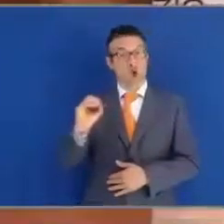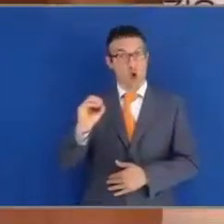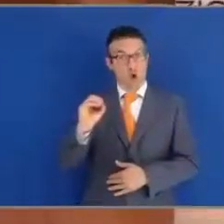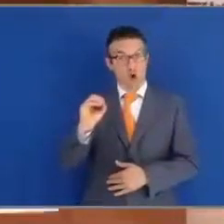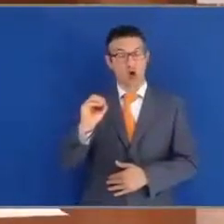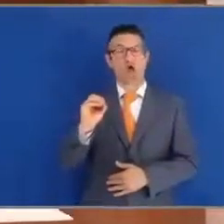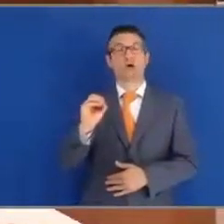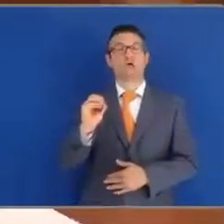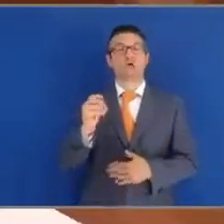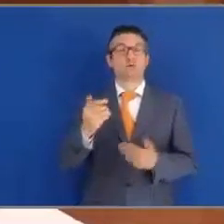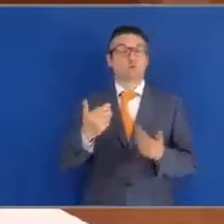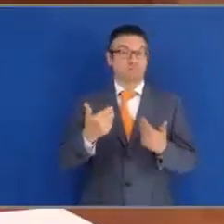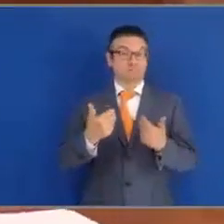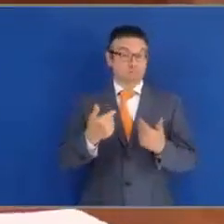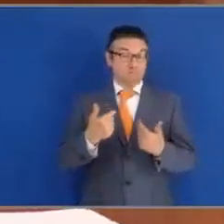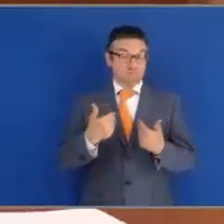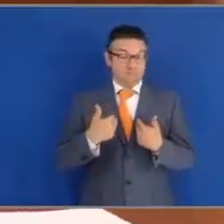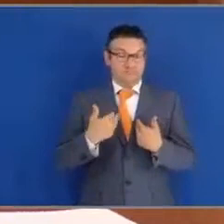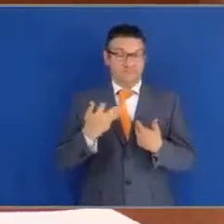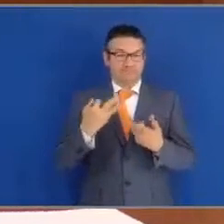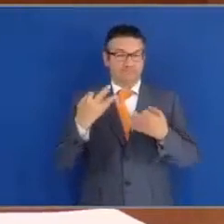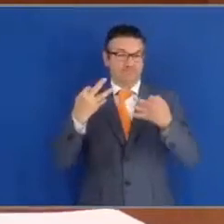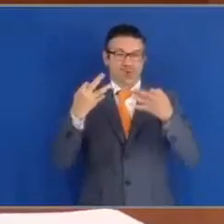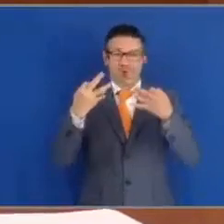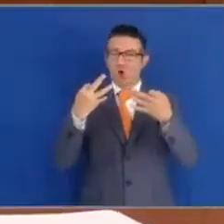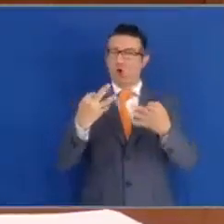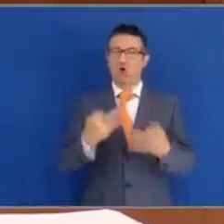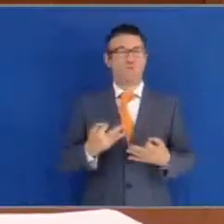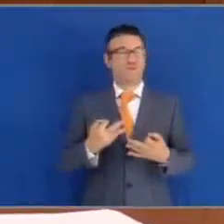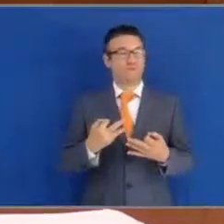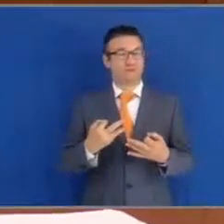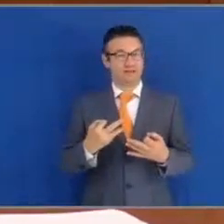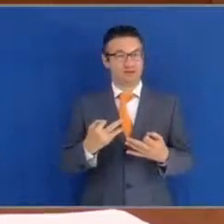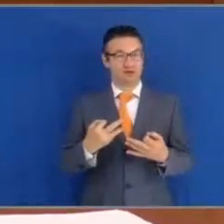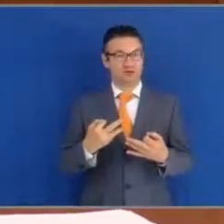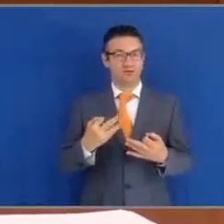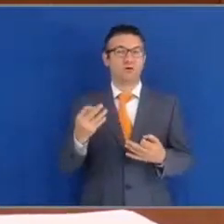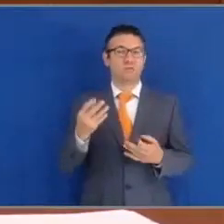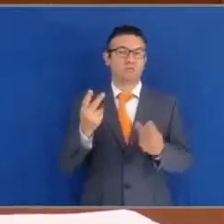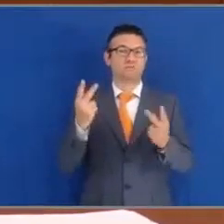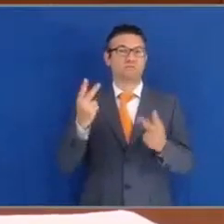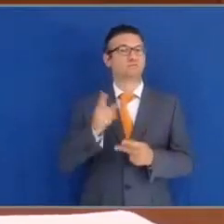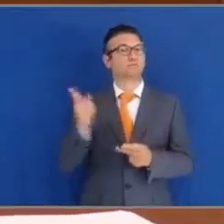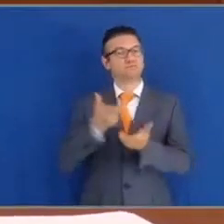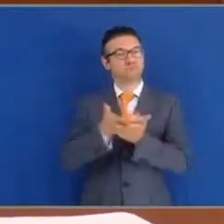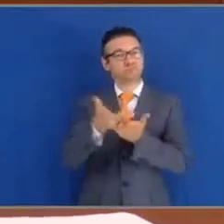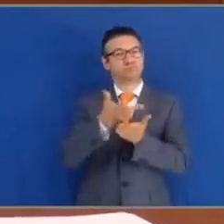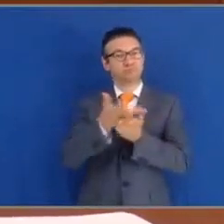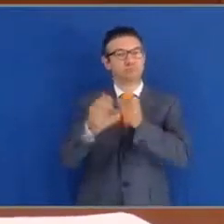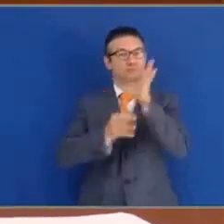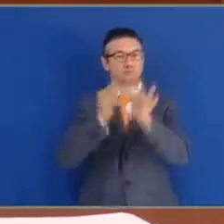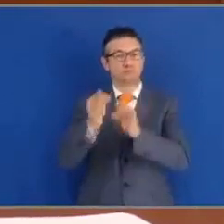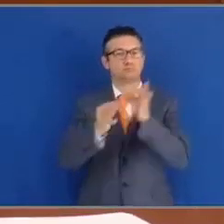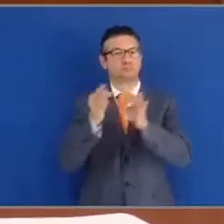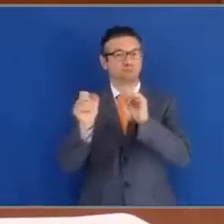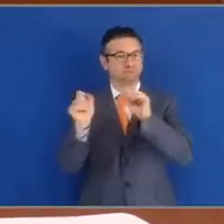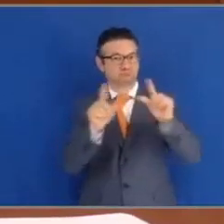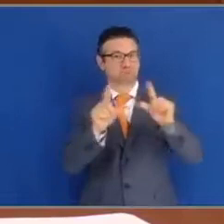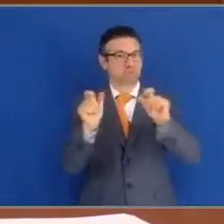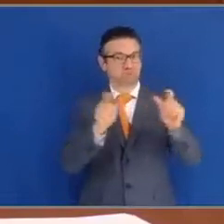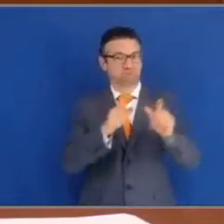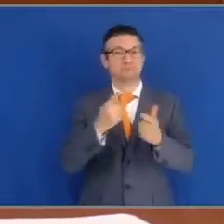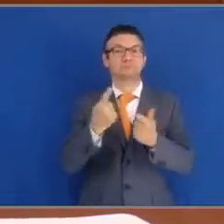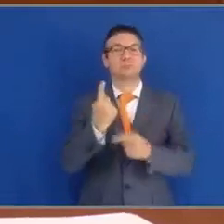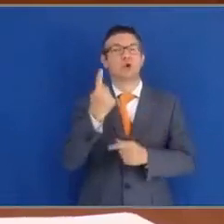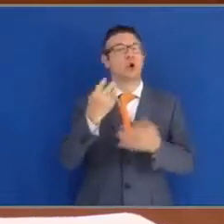Io sono convinto, oltre al racconto importante che è stato fatto, di una cosa. Noi abbiamo reagito